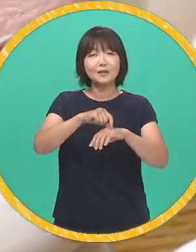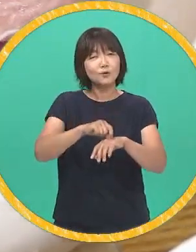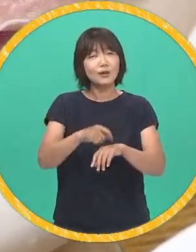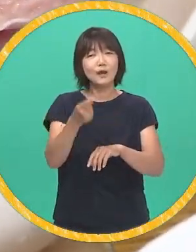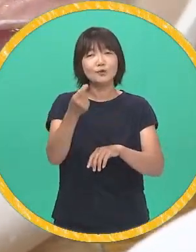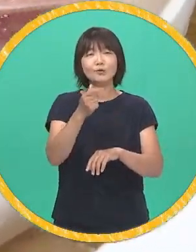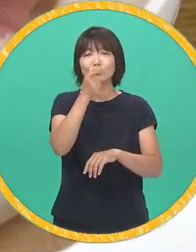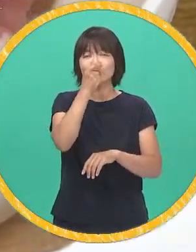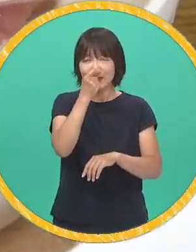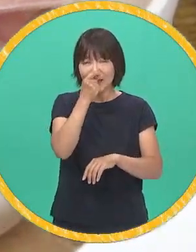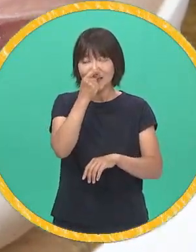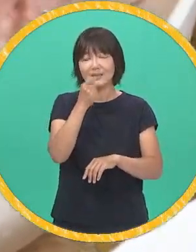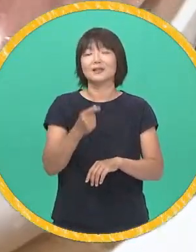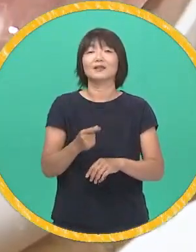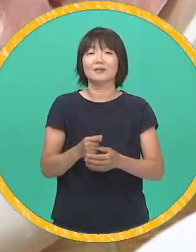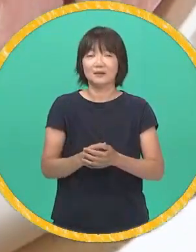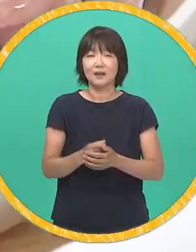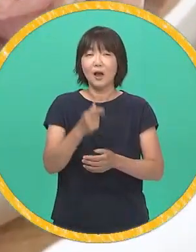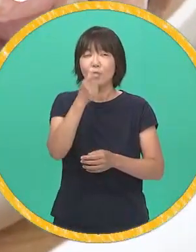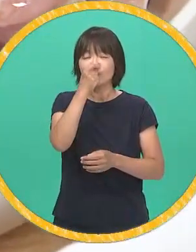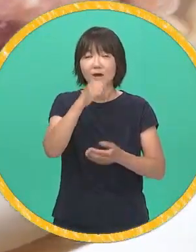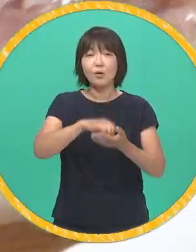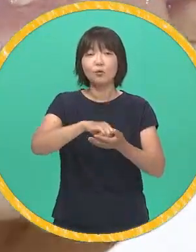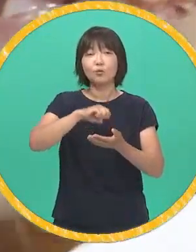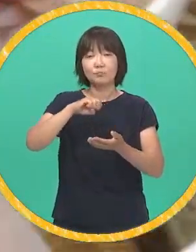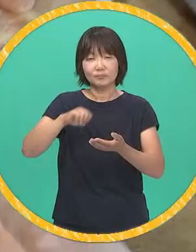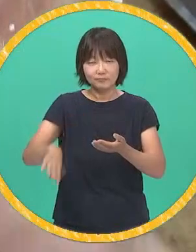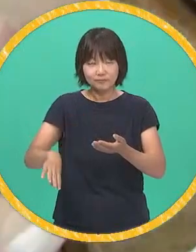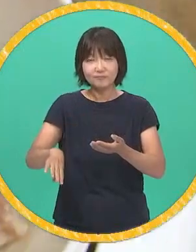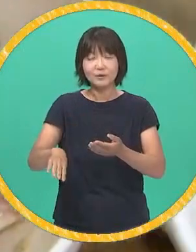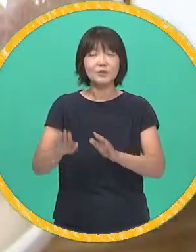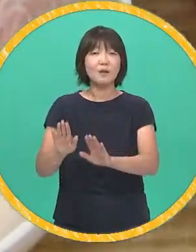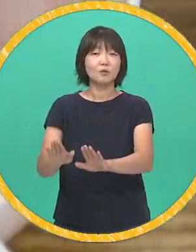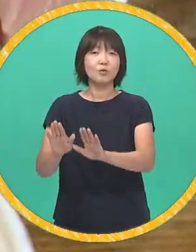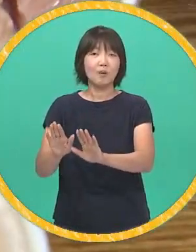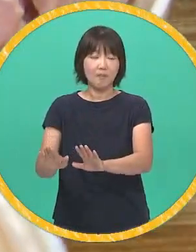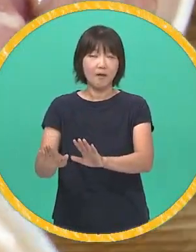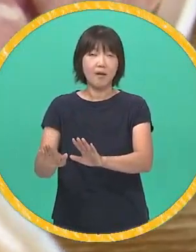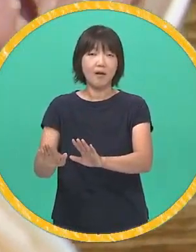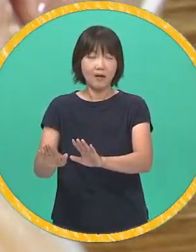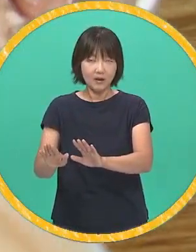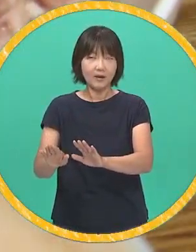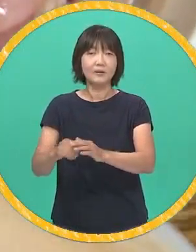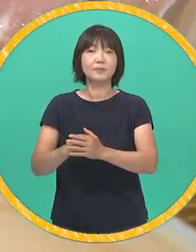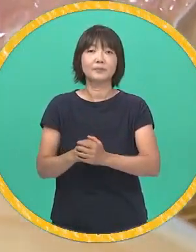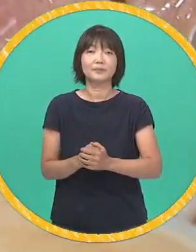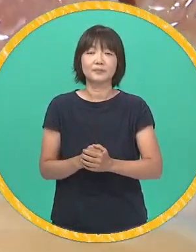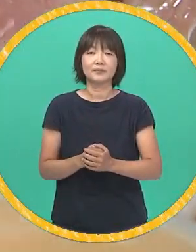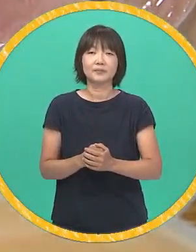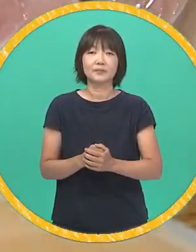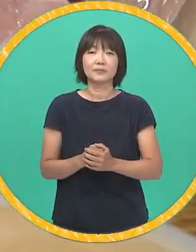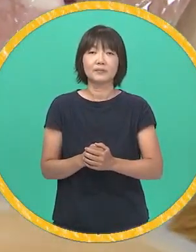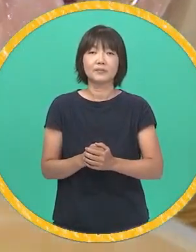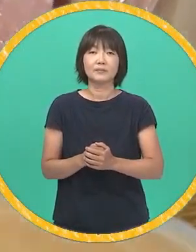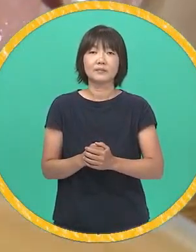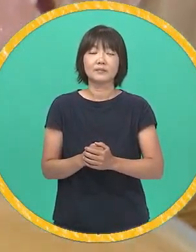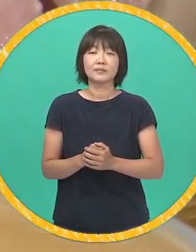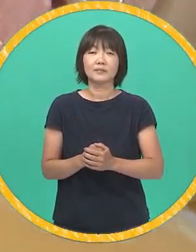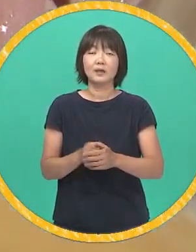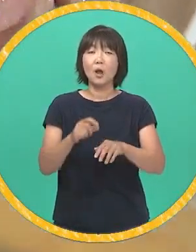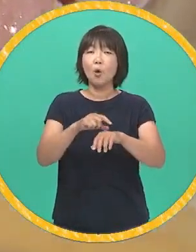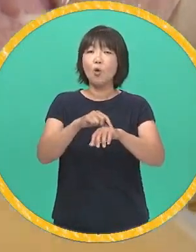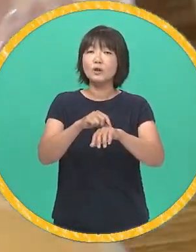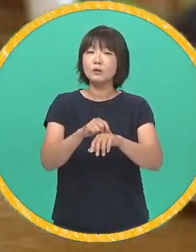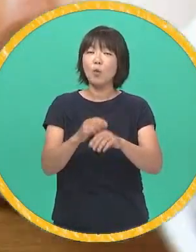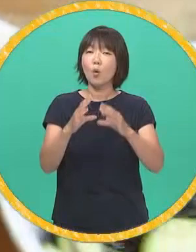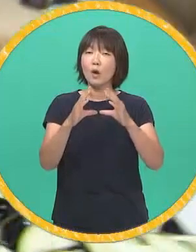一番臭みがあるんですね臭みを取るためにちょっと置いておきます者に取り組んで攻めでうーんどう